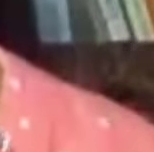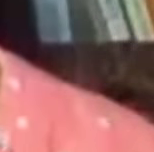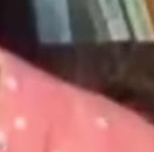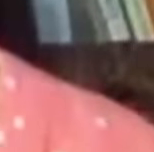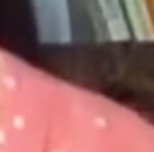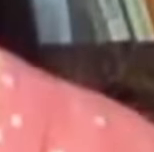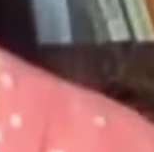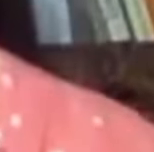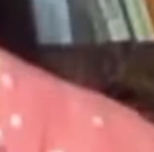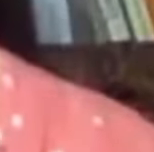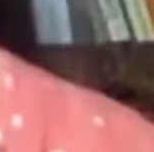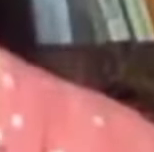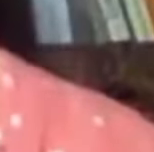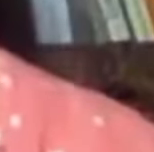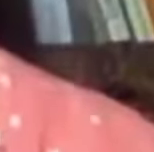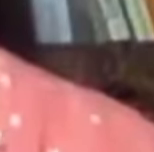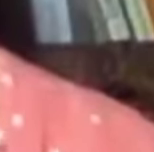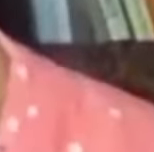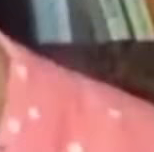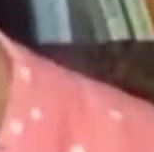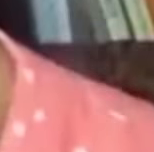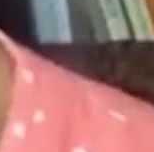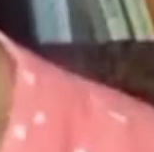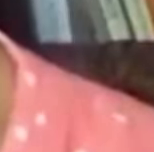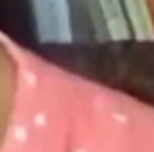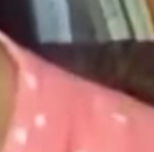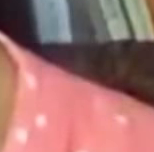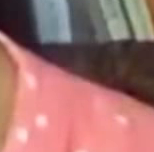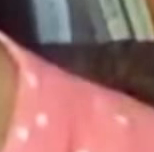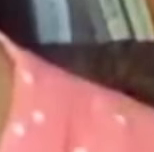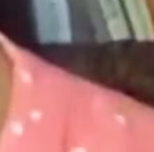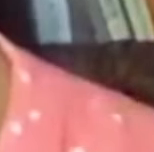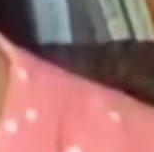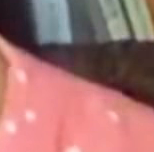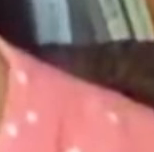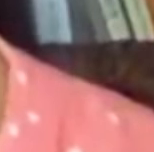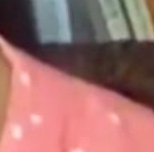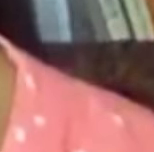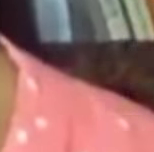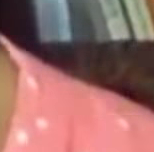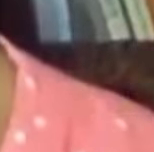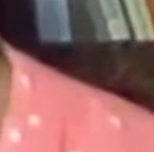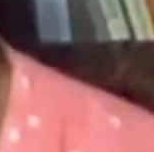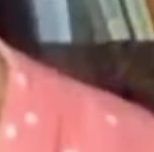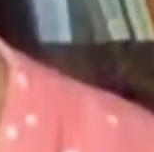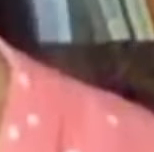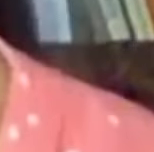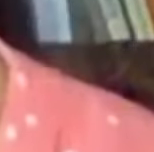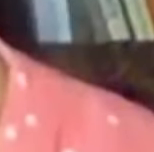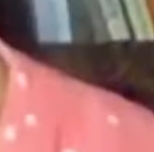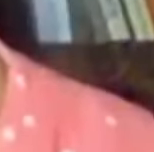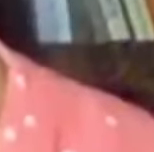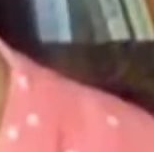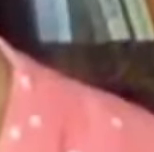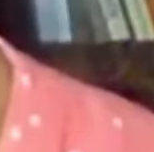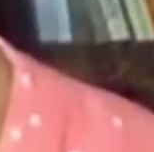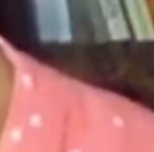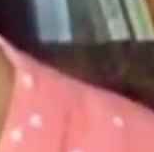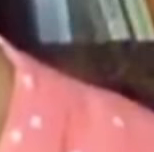sa akin, that was very dehumanizing. Kinuryente nila ako eh. Eh masakit ang kuryente. It was